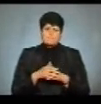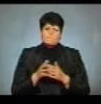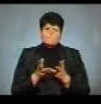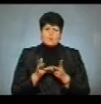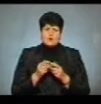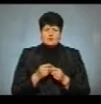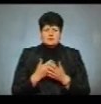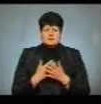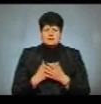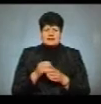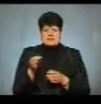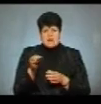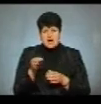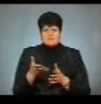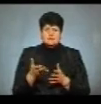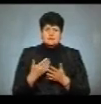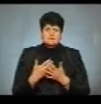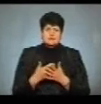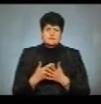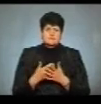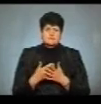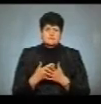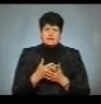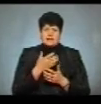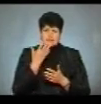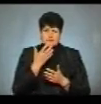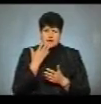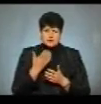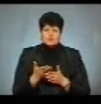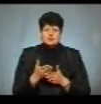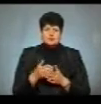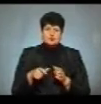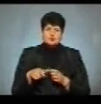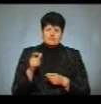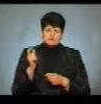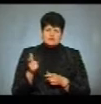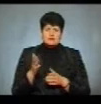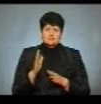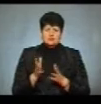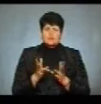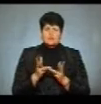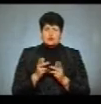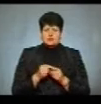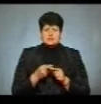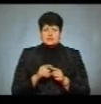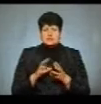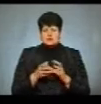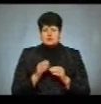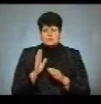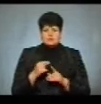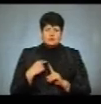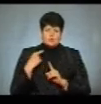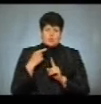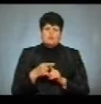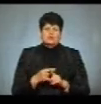там, відносно діаметра стояка, відносно температури, довжини стояка, каже, і буде вираховано, і ця сума буде